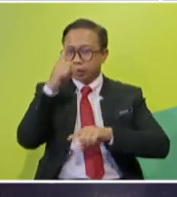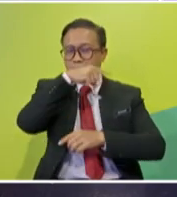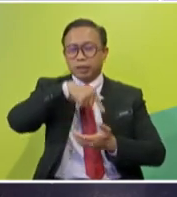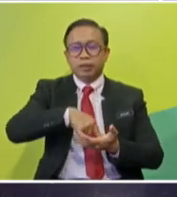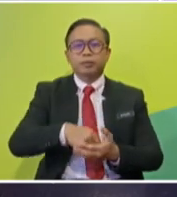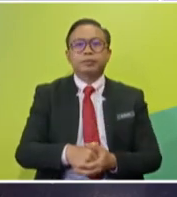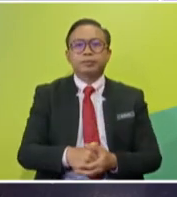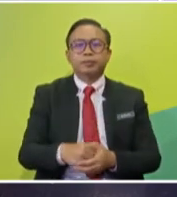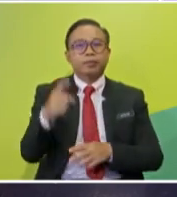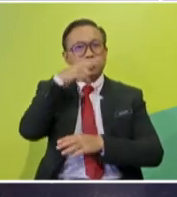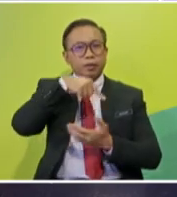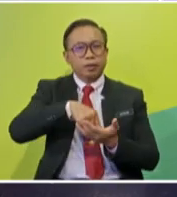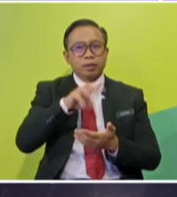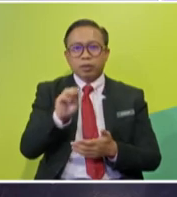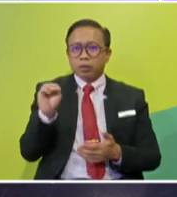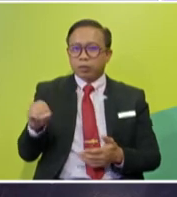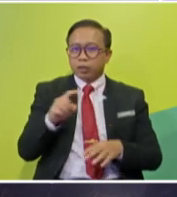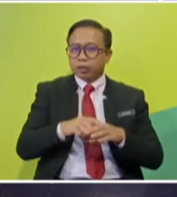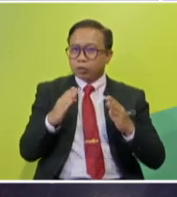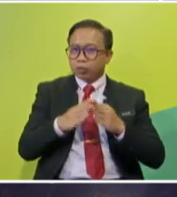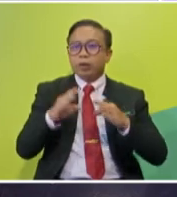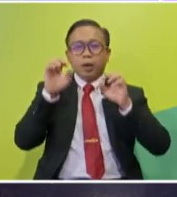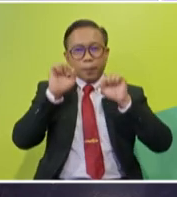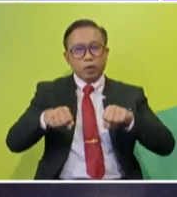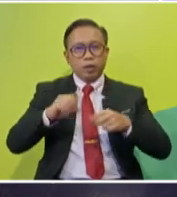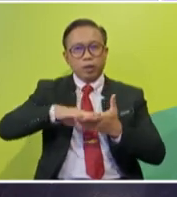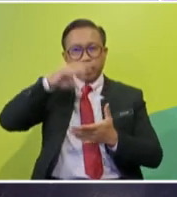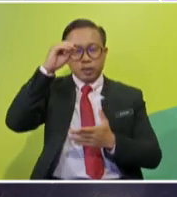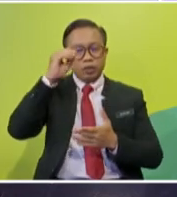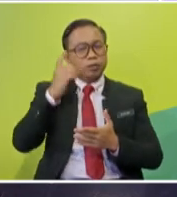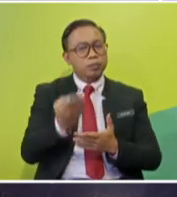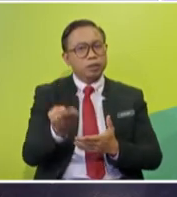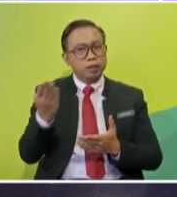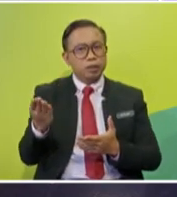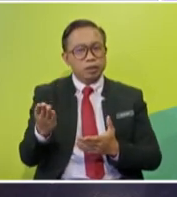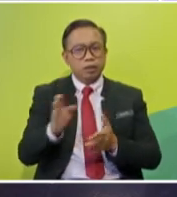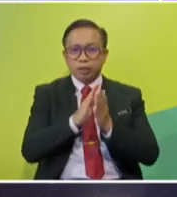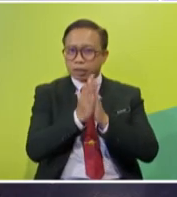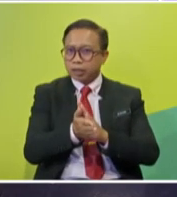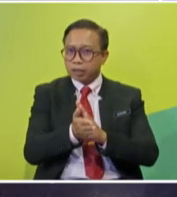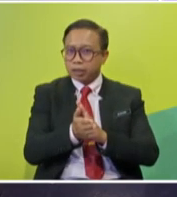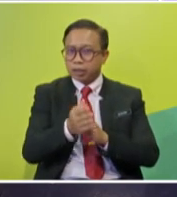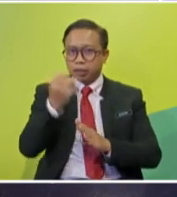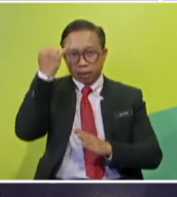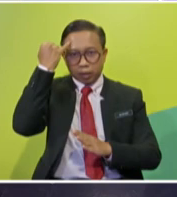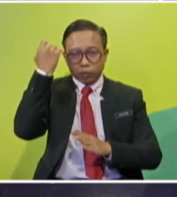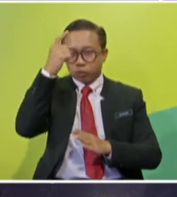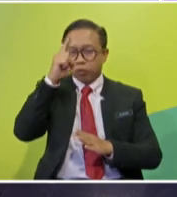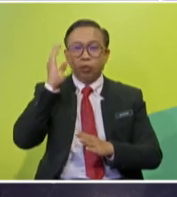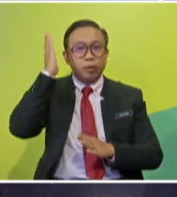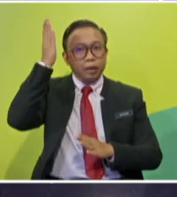mudah-mudahan hari ini mudah-murid di rumah dapat belajar sesuatu dan jadikan ia manfaat untuk digunakan